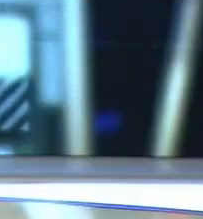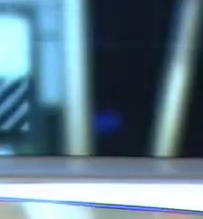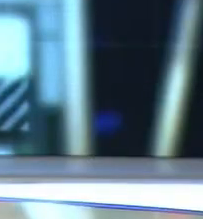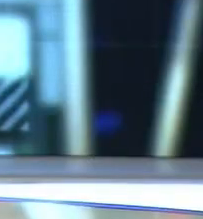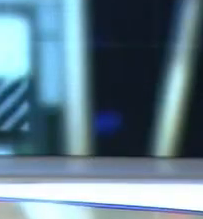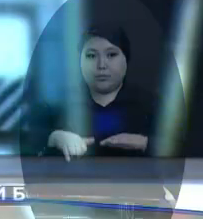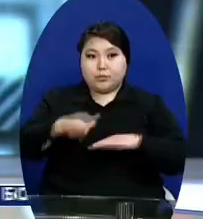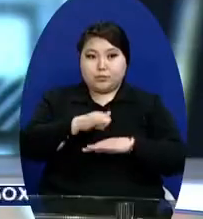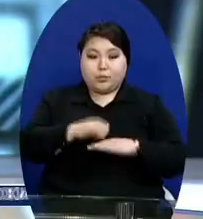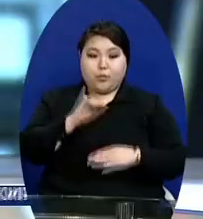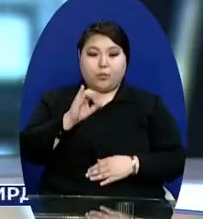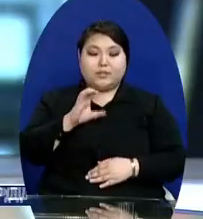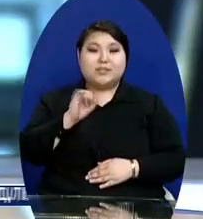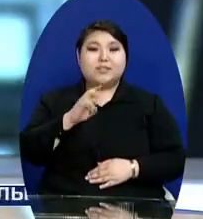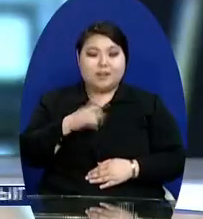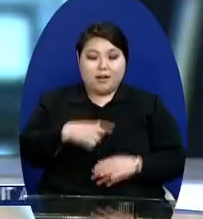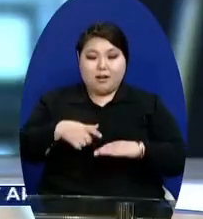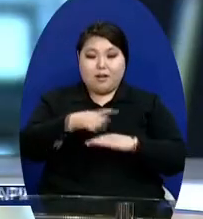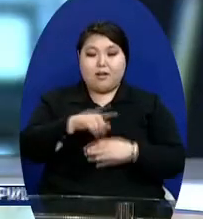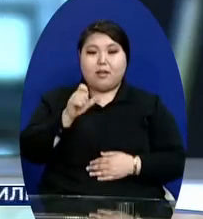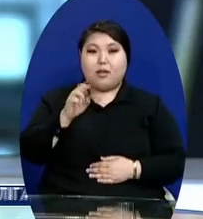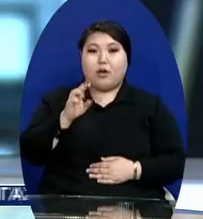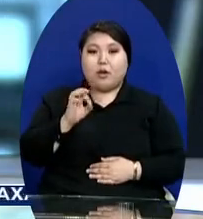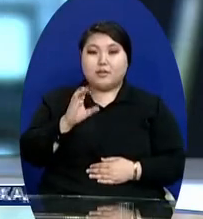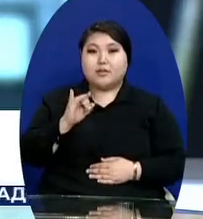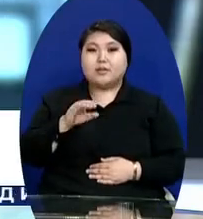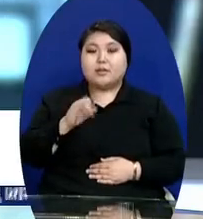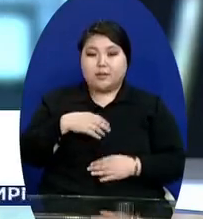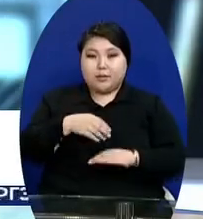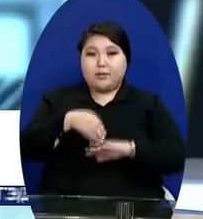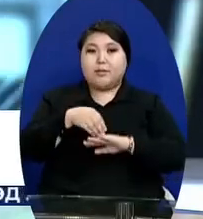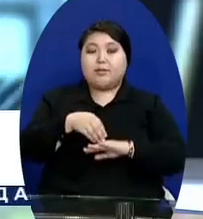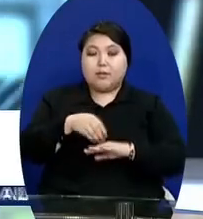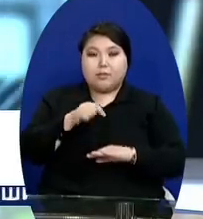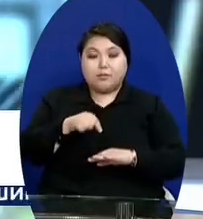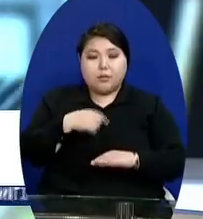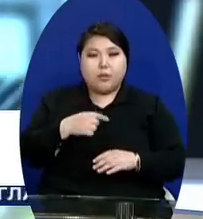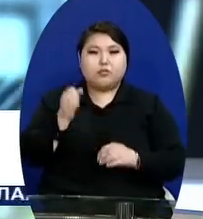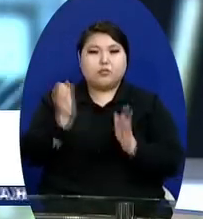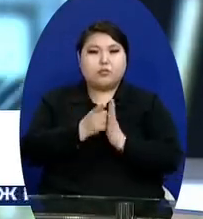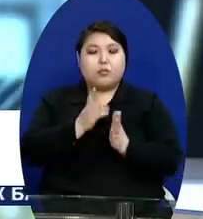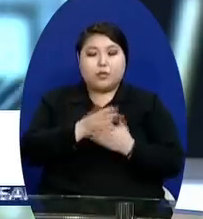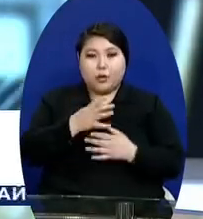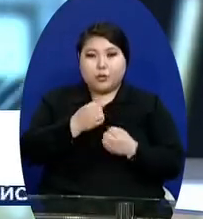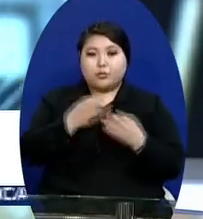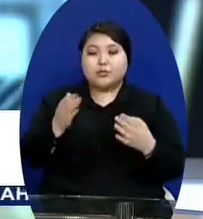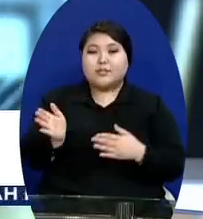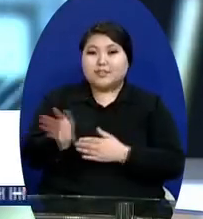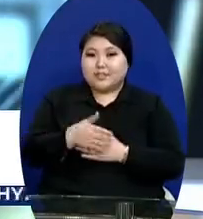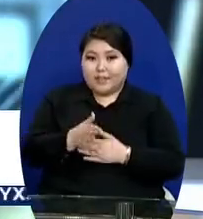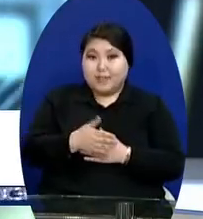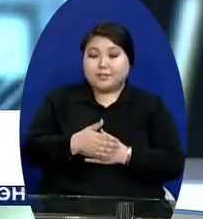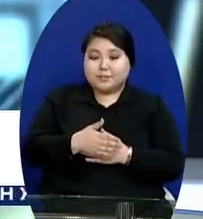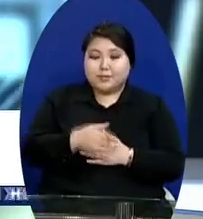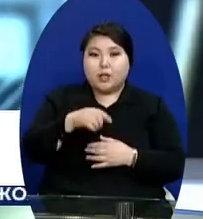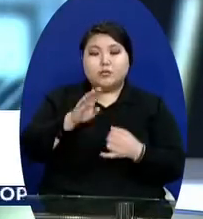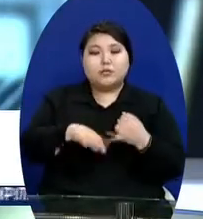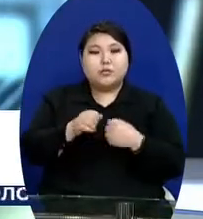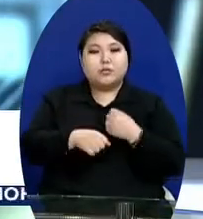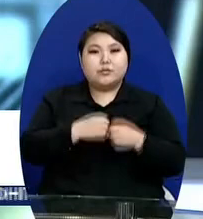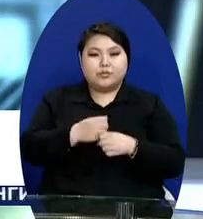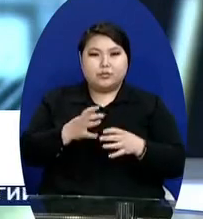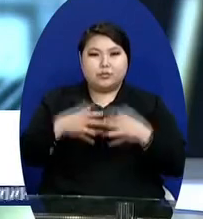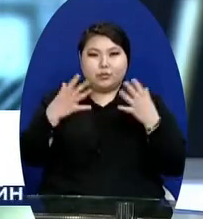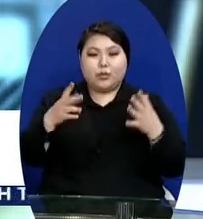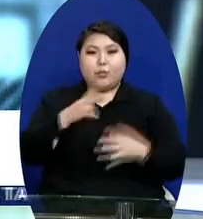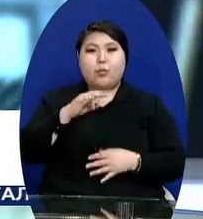Монгол орны усан сан бүхий газар нутгийн экосистемийн тэнцвэртэй байдалд чухал үр гүйцэтгэдэг олон зүйлийн загас байна. Харин сүүлийн жилүүдэд